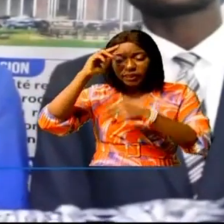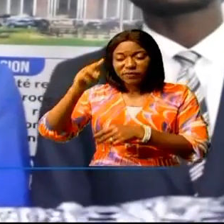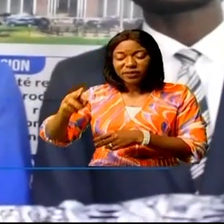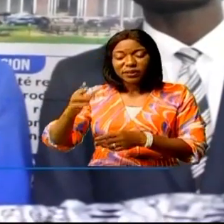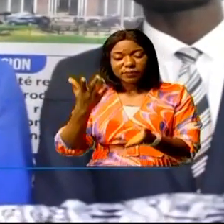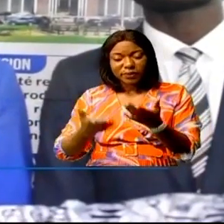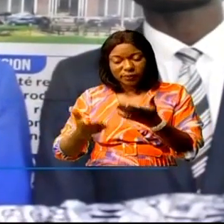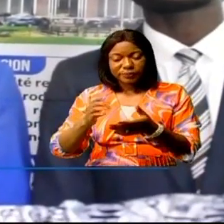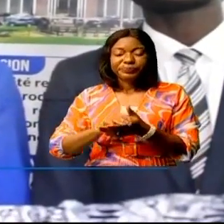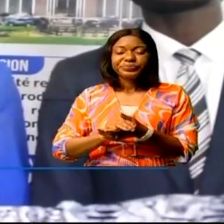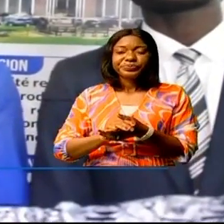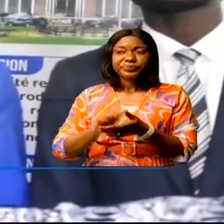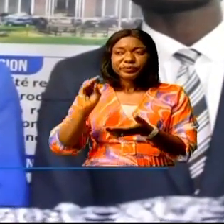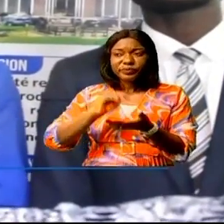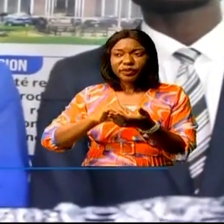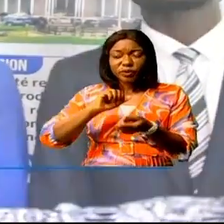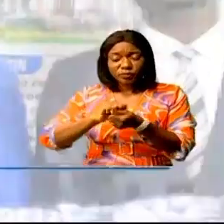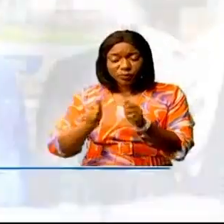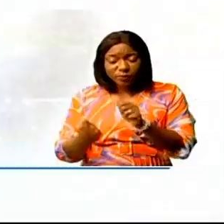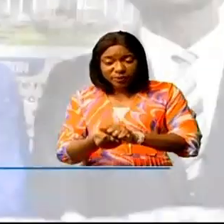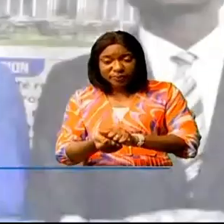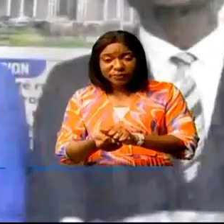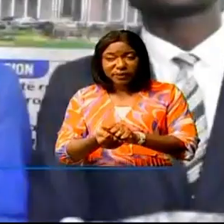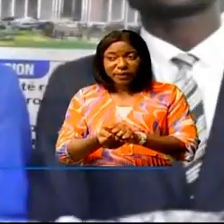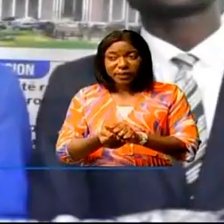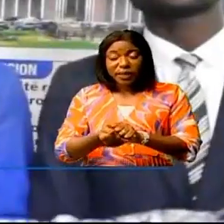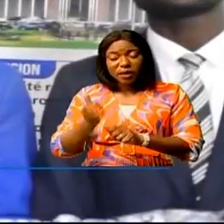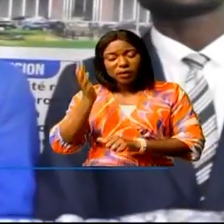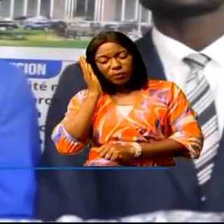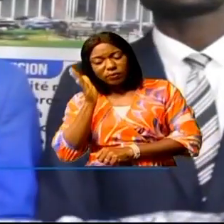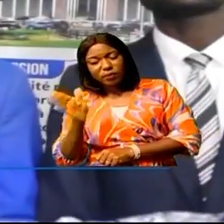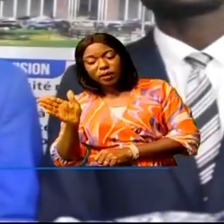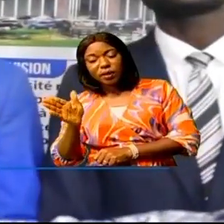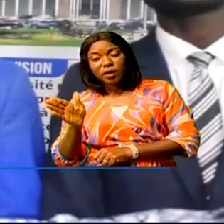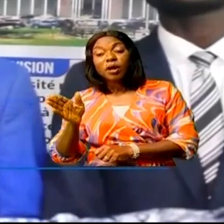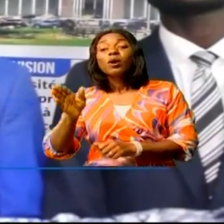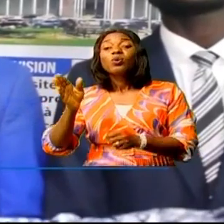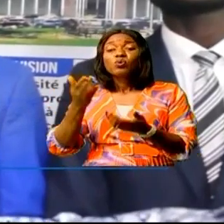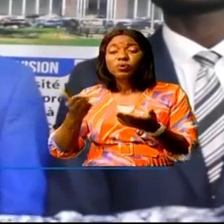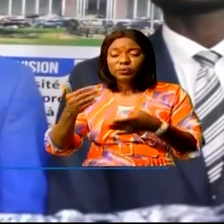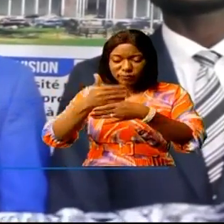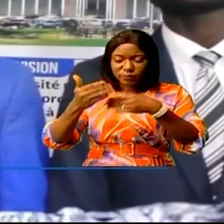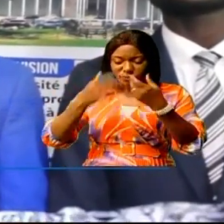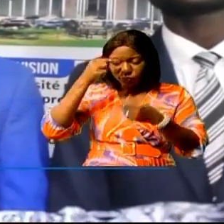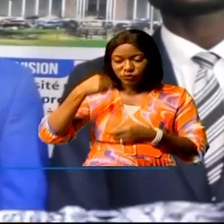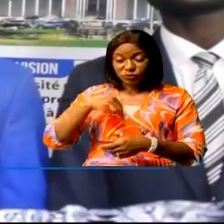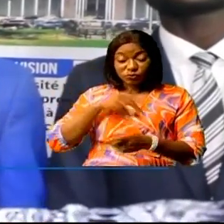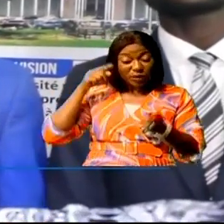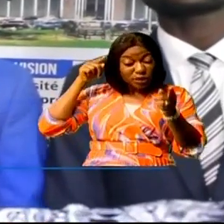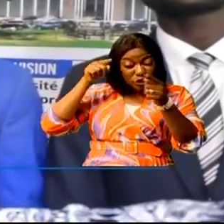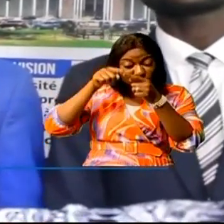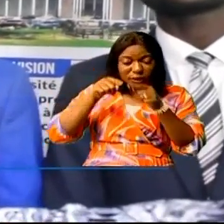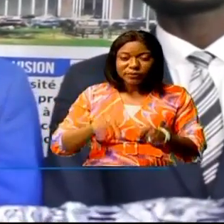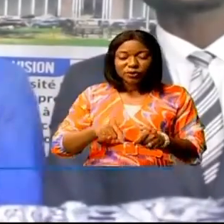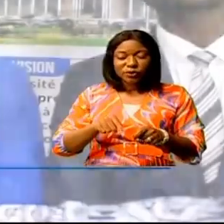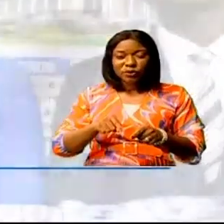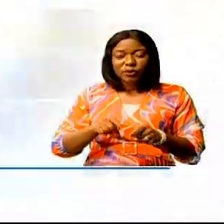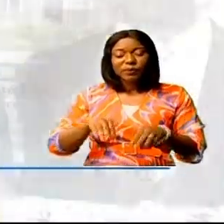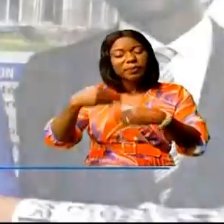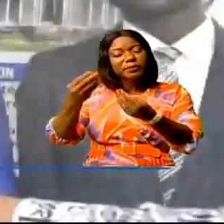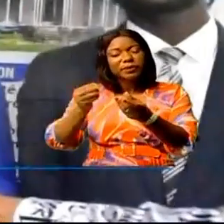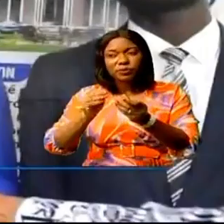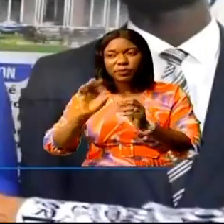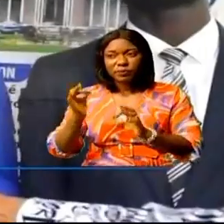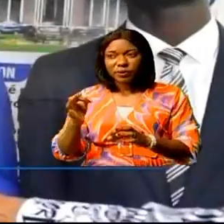également au problème de home, les hommes ont été réhabilités pour nous. Mais jusqu'à présent, on n'a pas encore équipé les hommes.